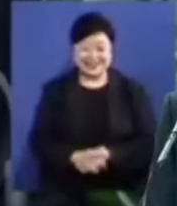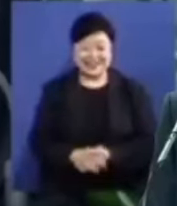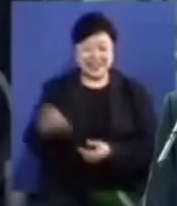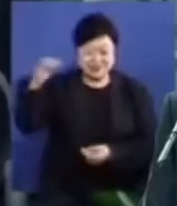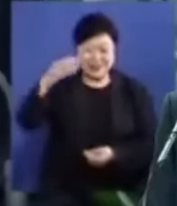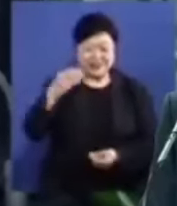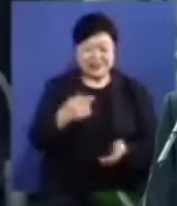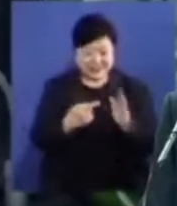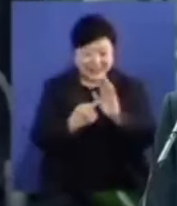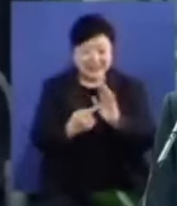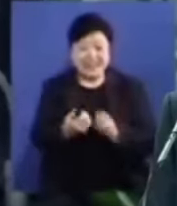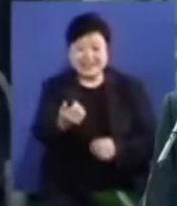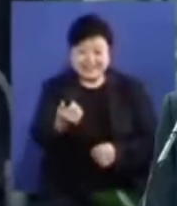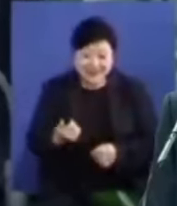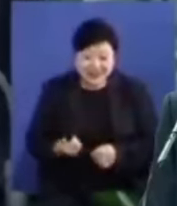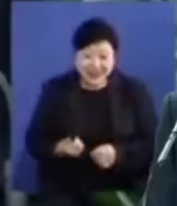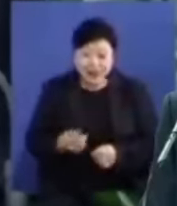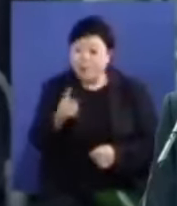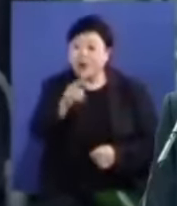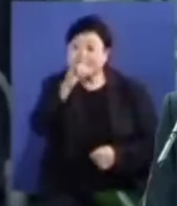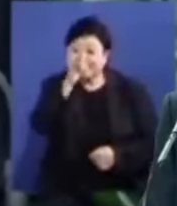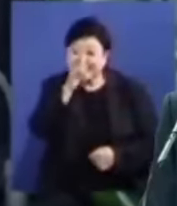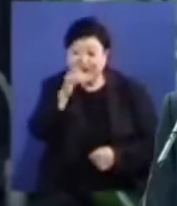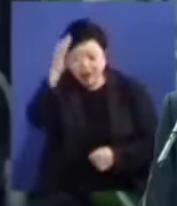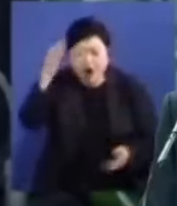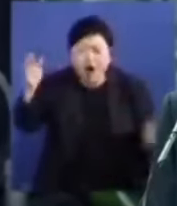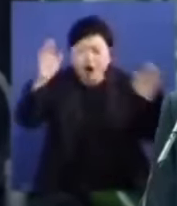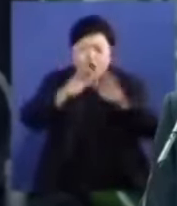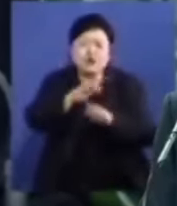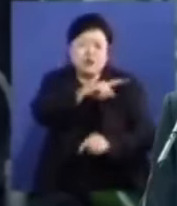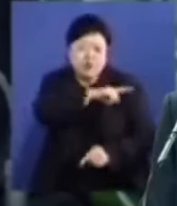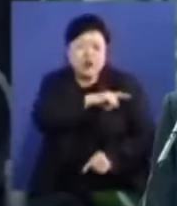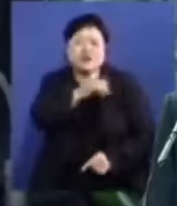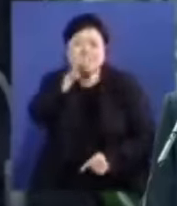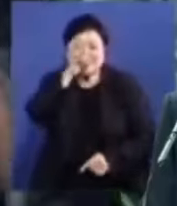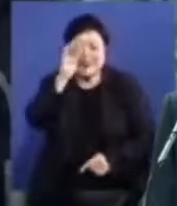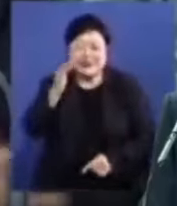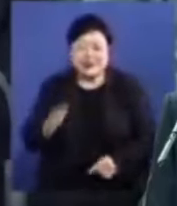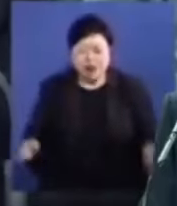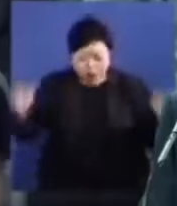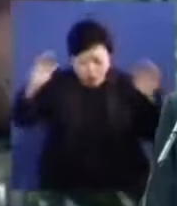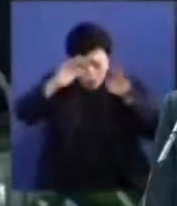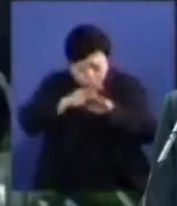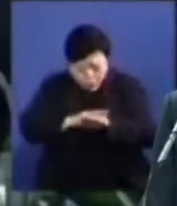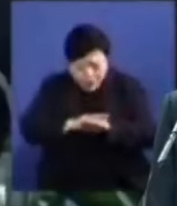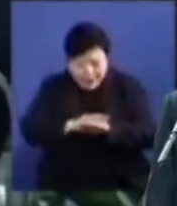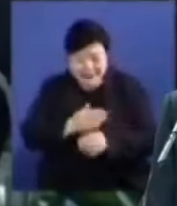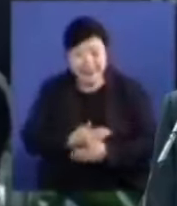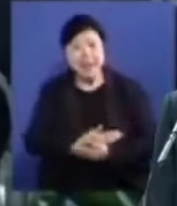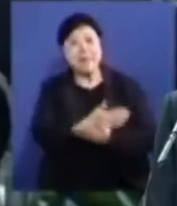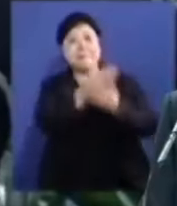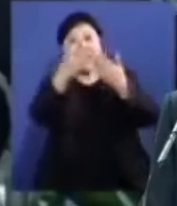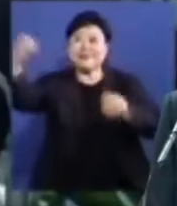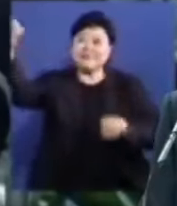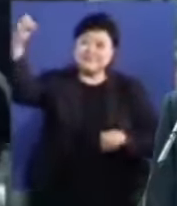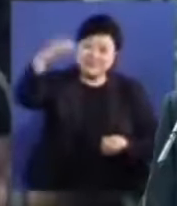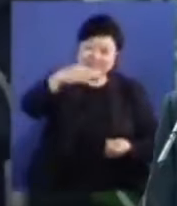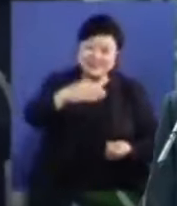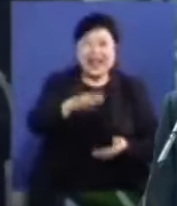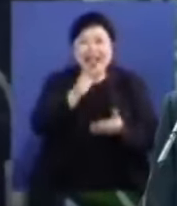빛이 나타나려면 뭐가 있어야 돼요? 어두움이 있어야 돼. 어두워야 팍 빛이 나면